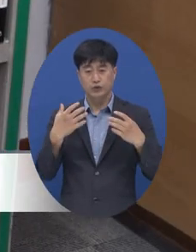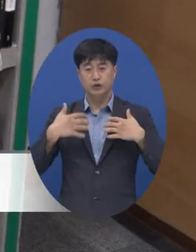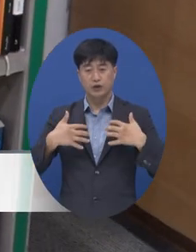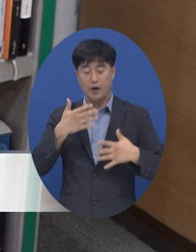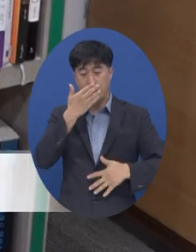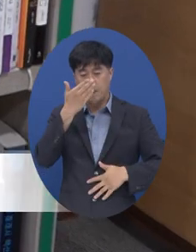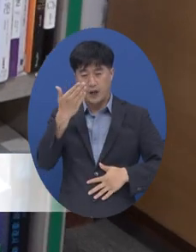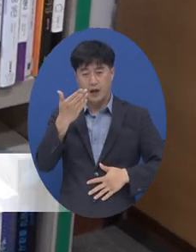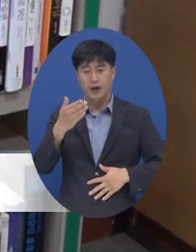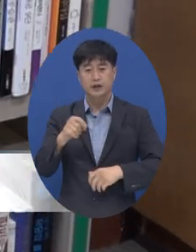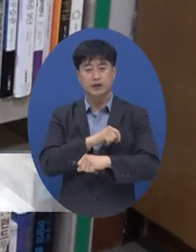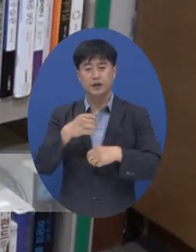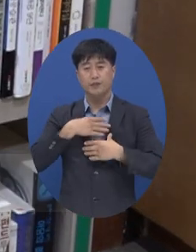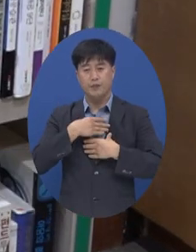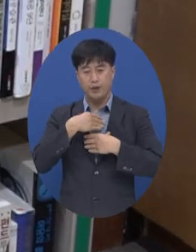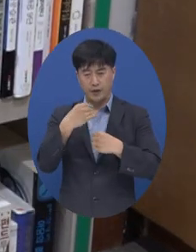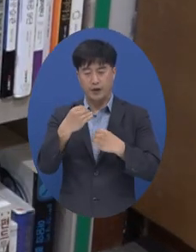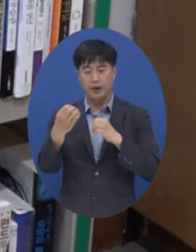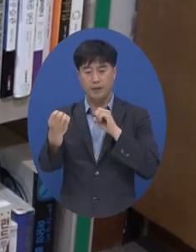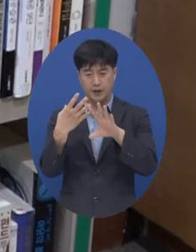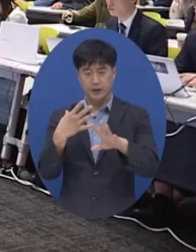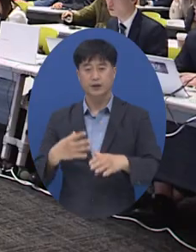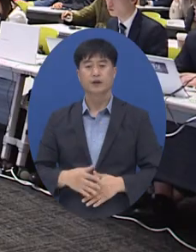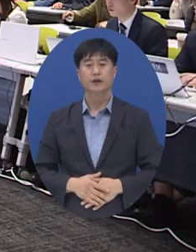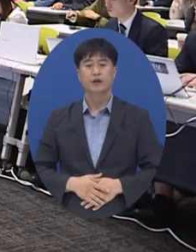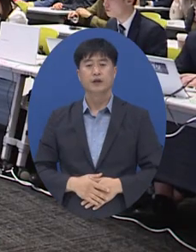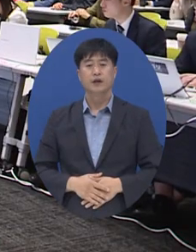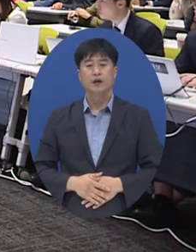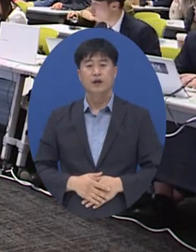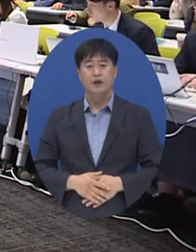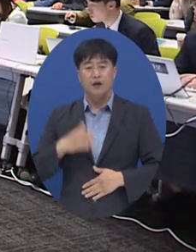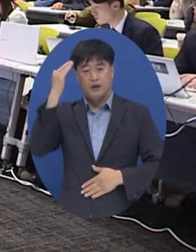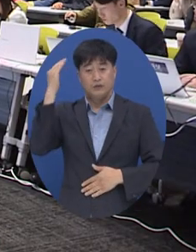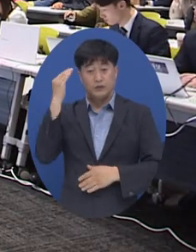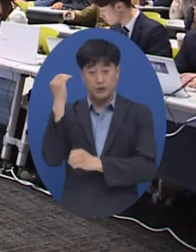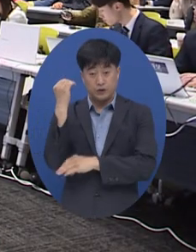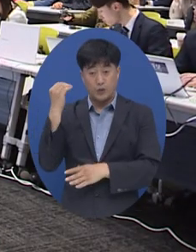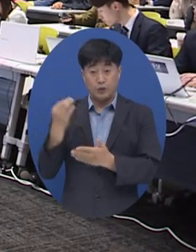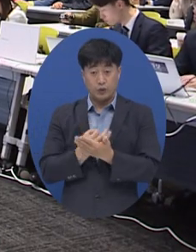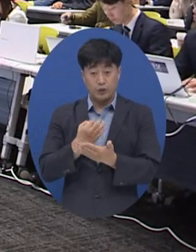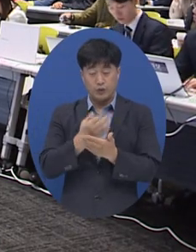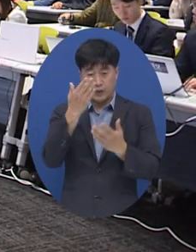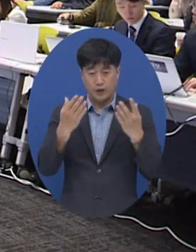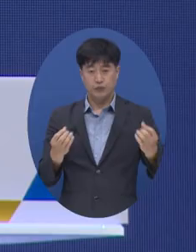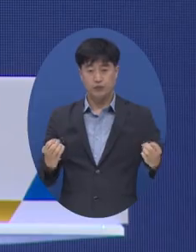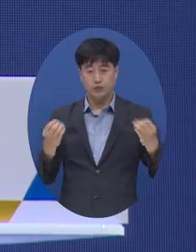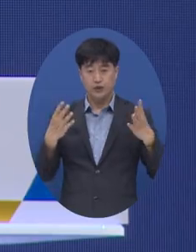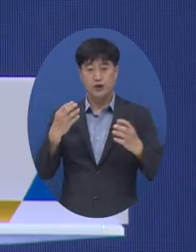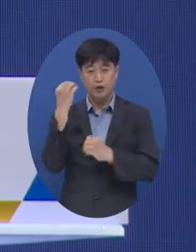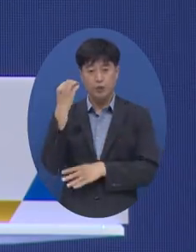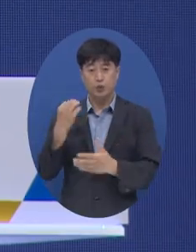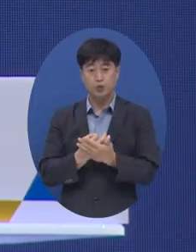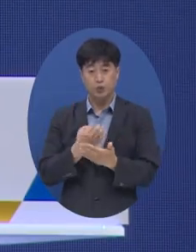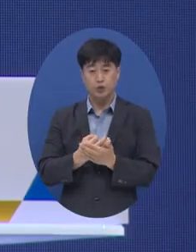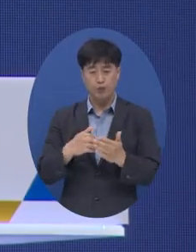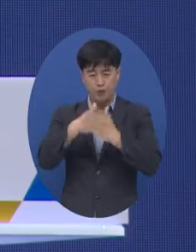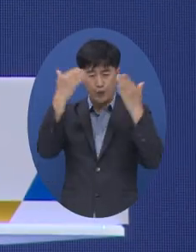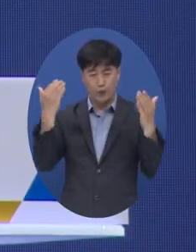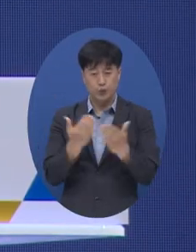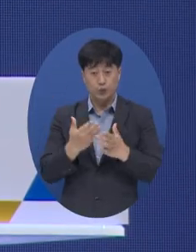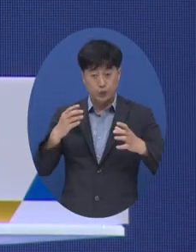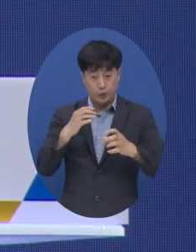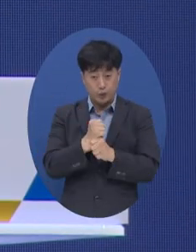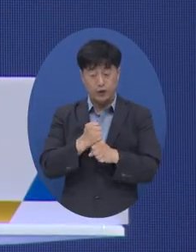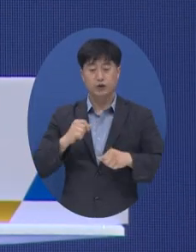있다는 점에 특히 편리하다 는 반응입니다 대한민국 기본 소 죽 강남에는 기본소득을 총망라한